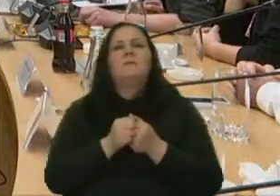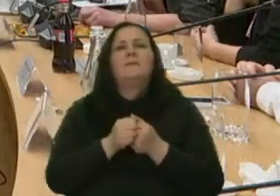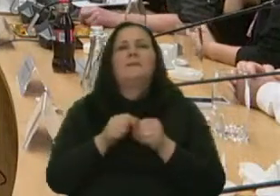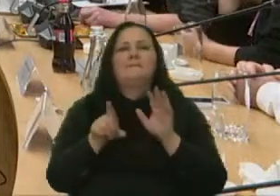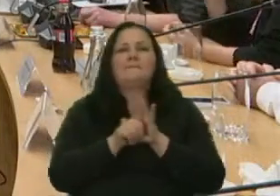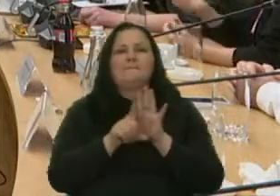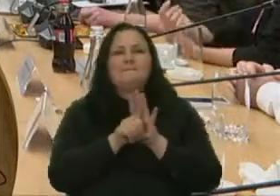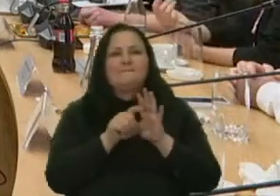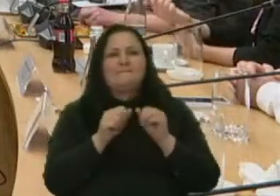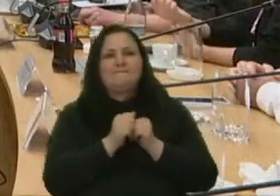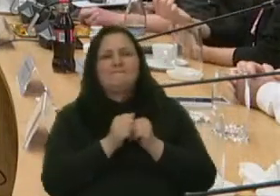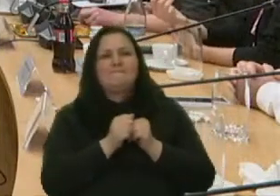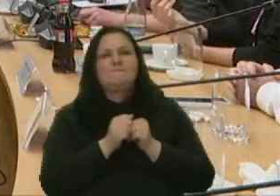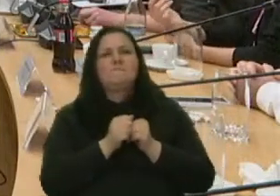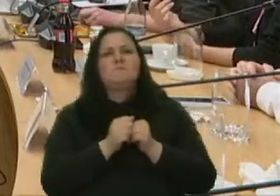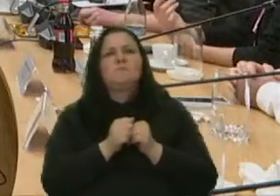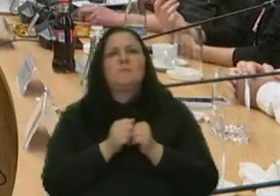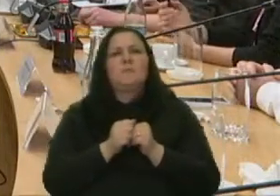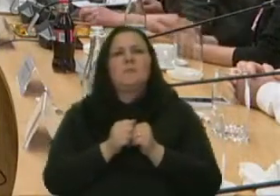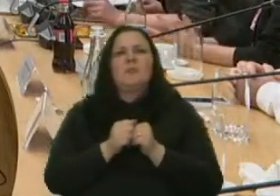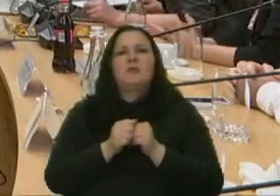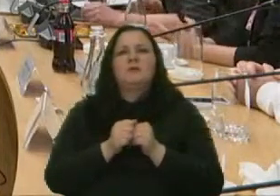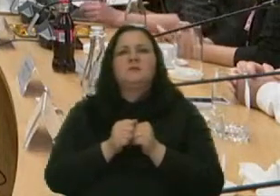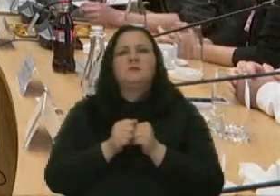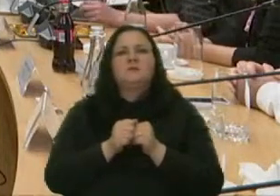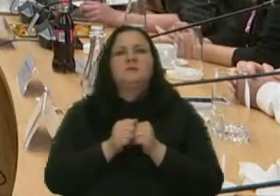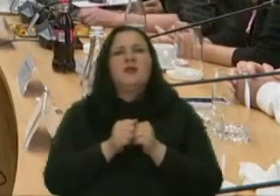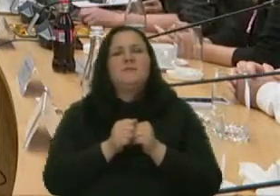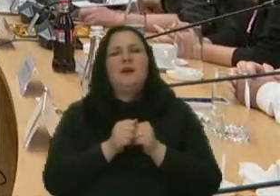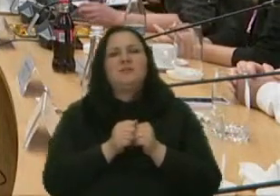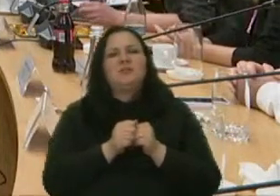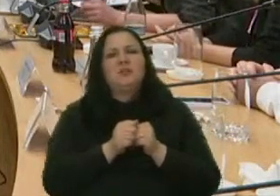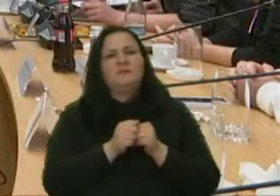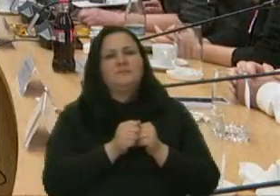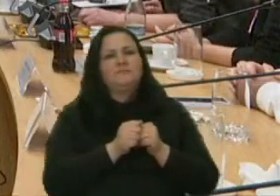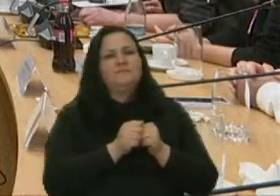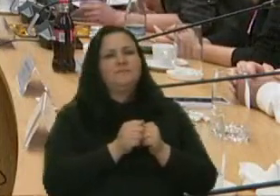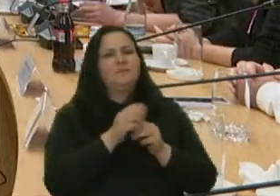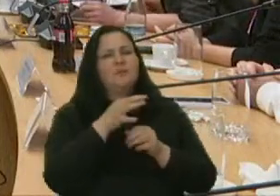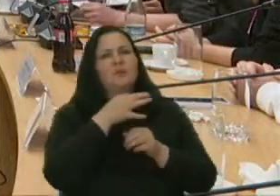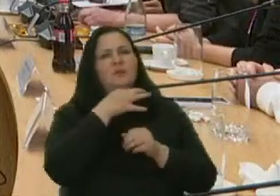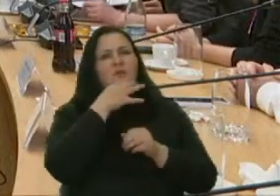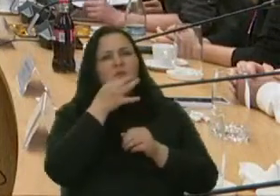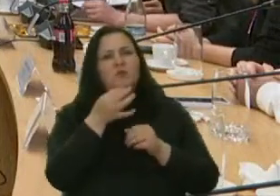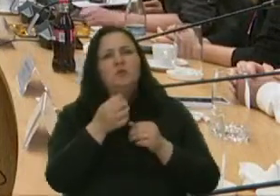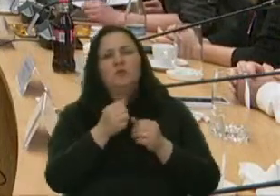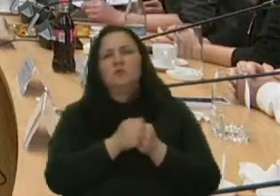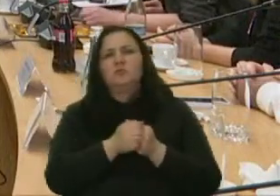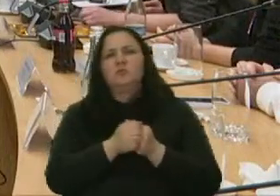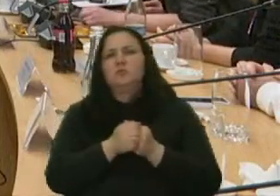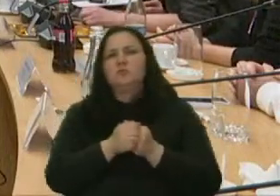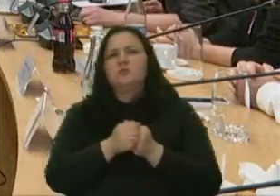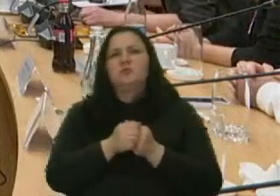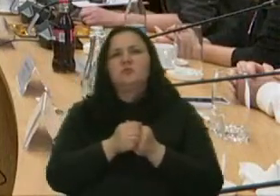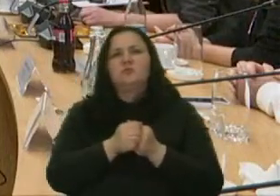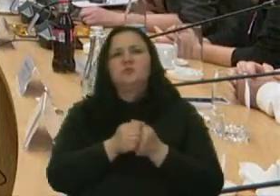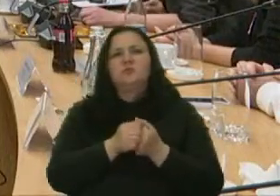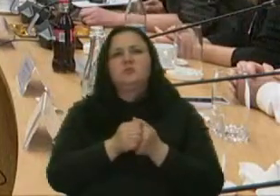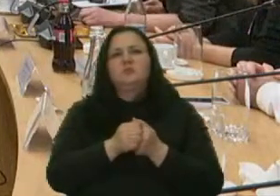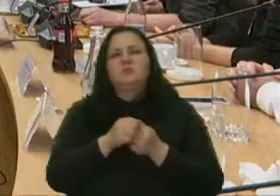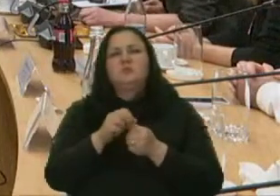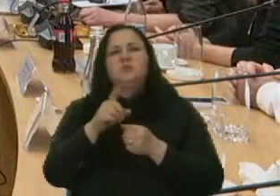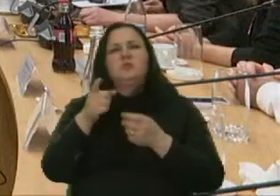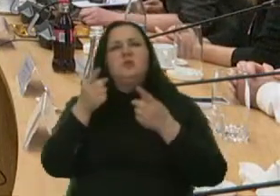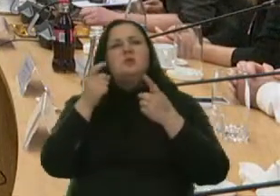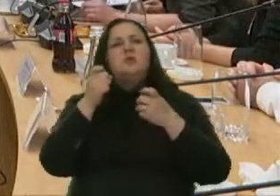regulament iar chiar domnul Tarcea aici de față A spus că suntem bineveniți să venim cu acestă propuneri